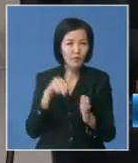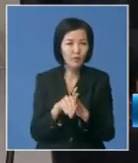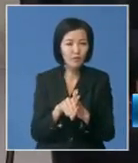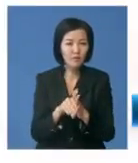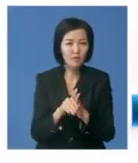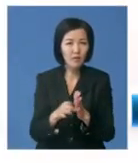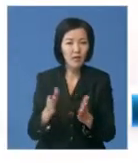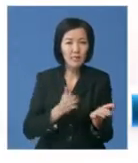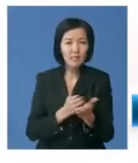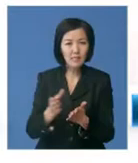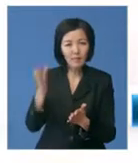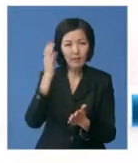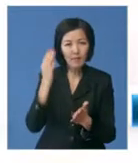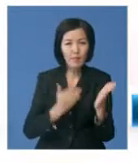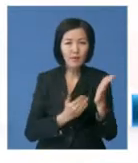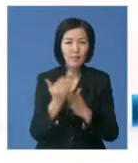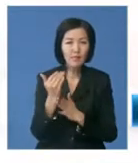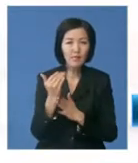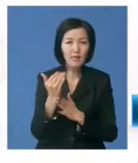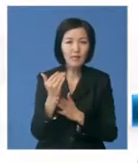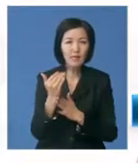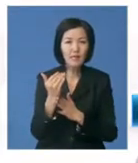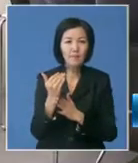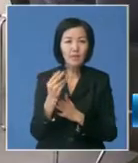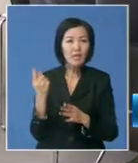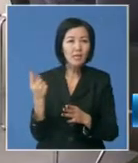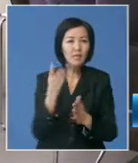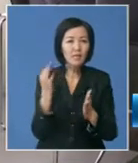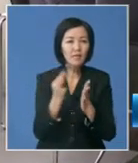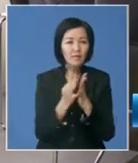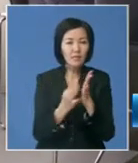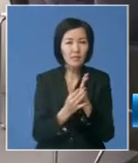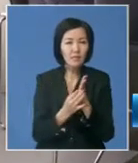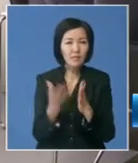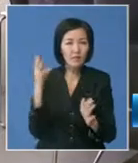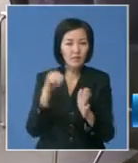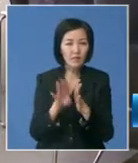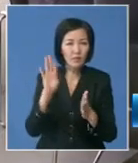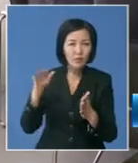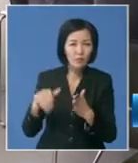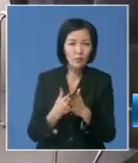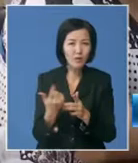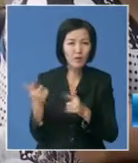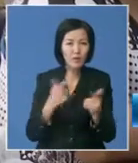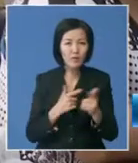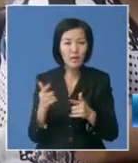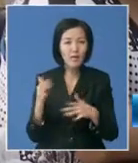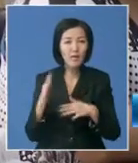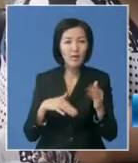системе образования поднять показатели единого тестирования а также внедрить новый подход к подготовке